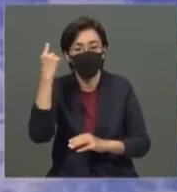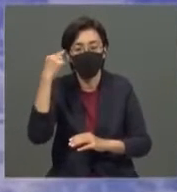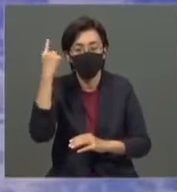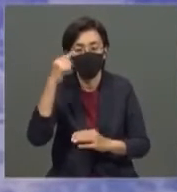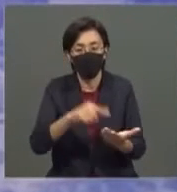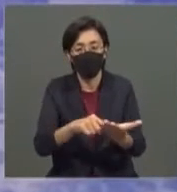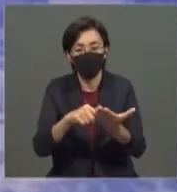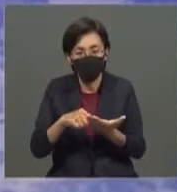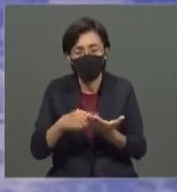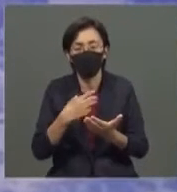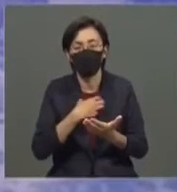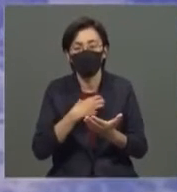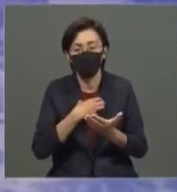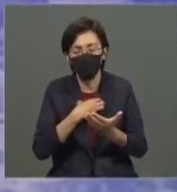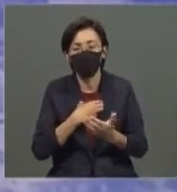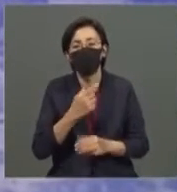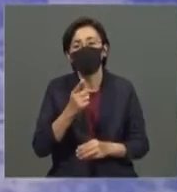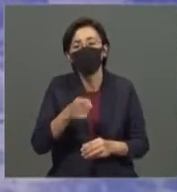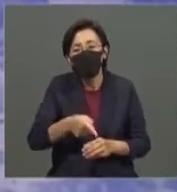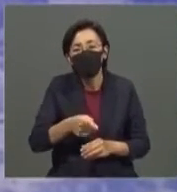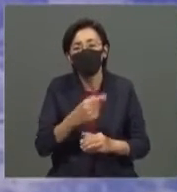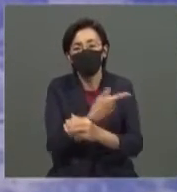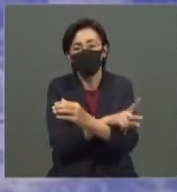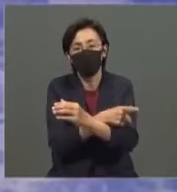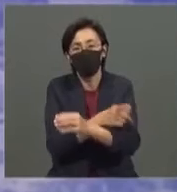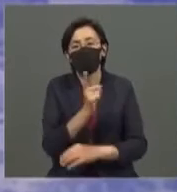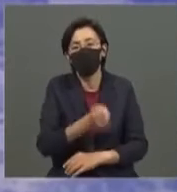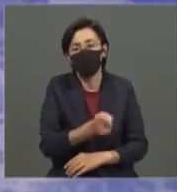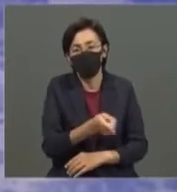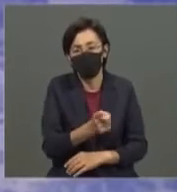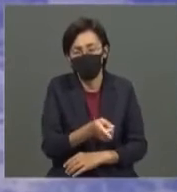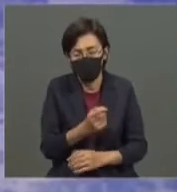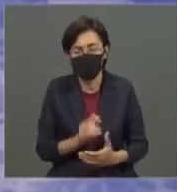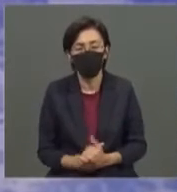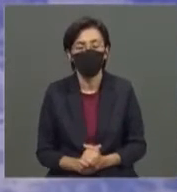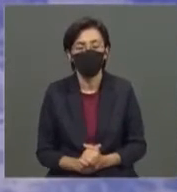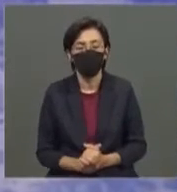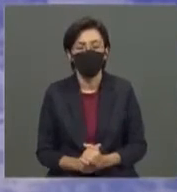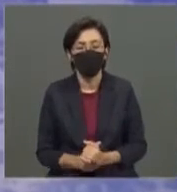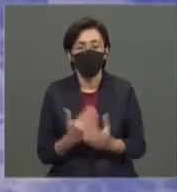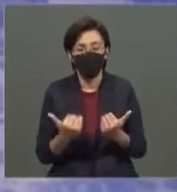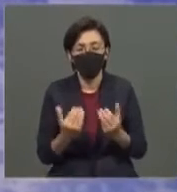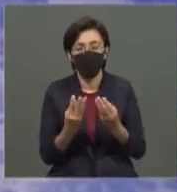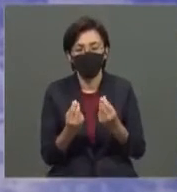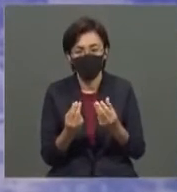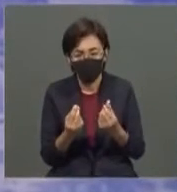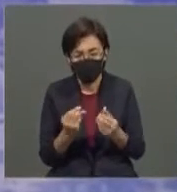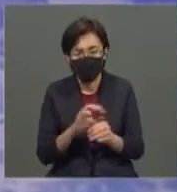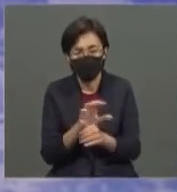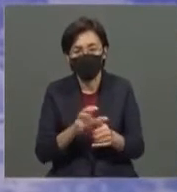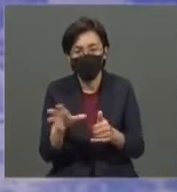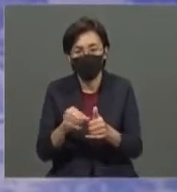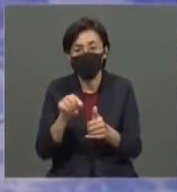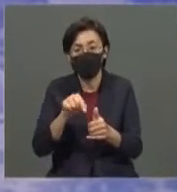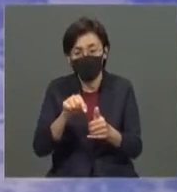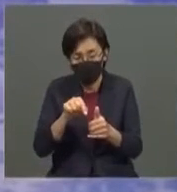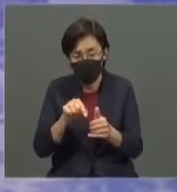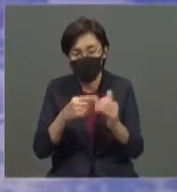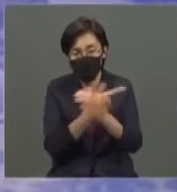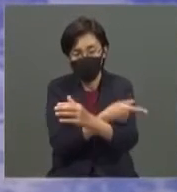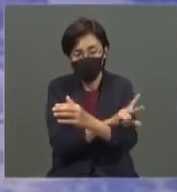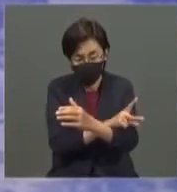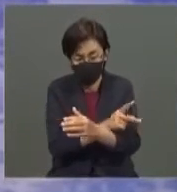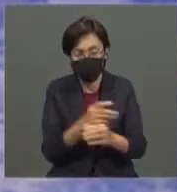าก็ยังอยากจะให้เป็นอย่างนั้นอยู่เพราะฉะนั้นณวันนี้ตัวเลขของภูเก็ตแซนด์บ็อกซ์ของภูเก็ตที่จะ